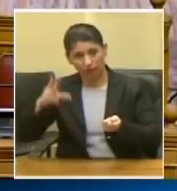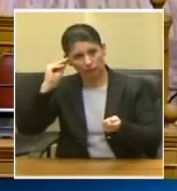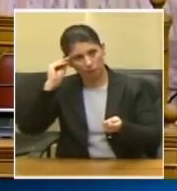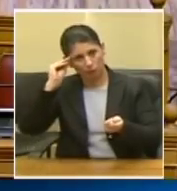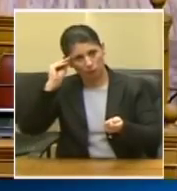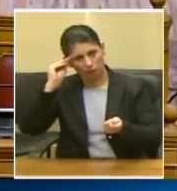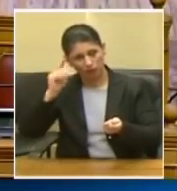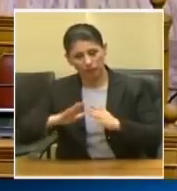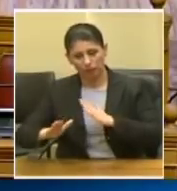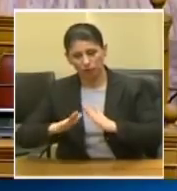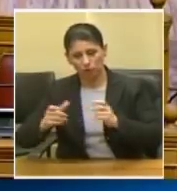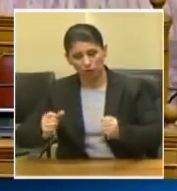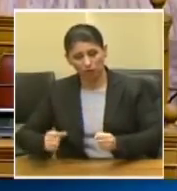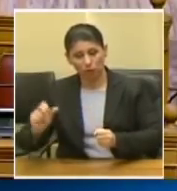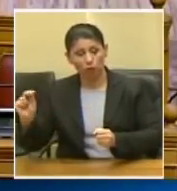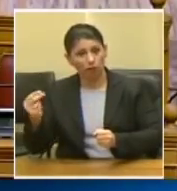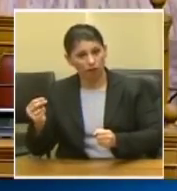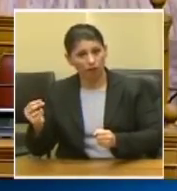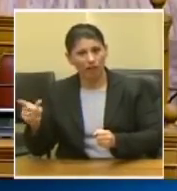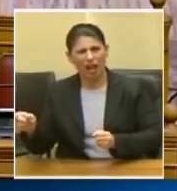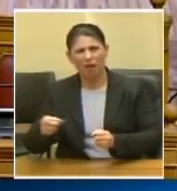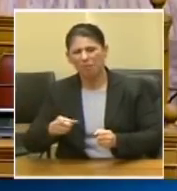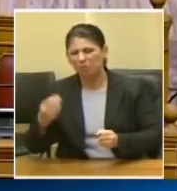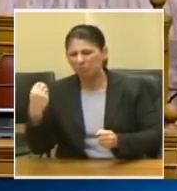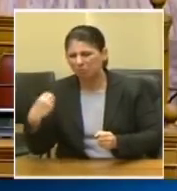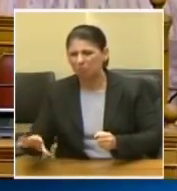από κακοήθειες, από δημαγωγίες και από